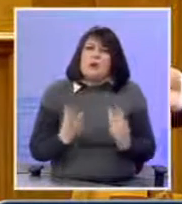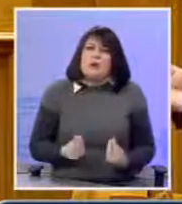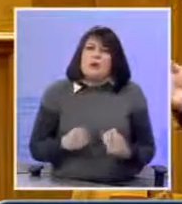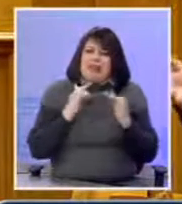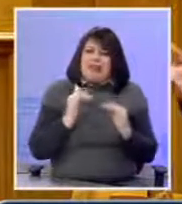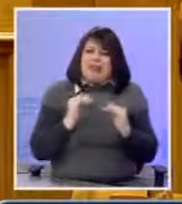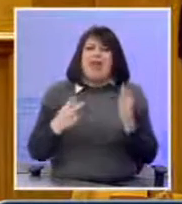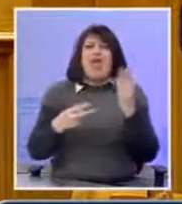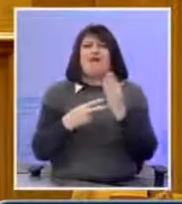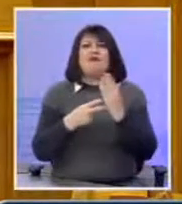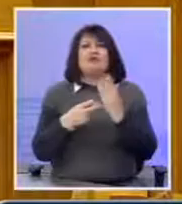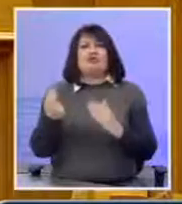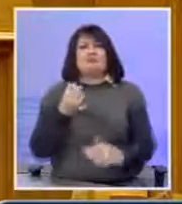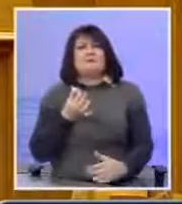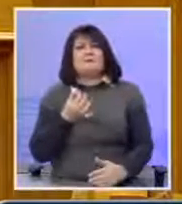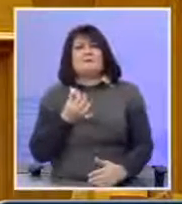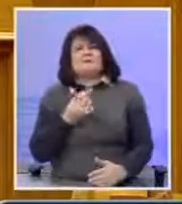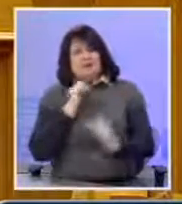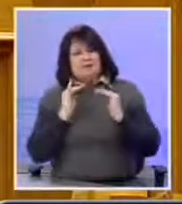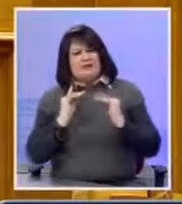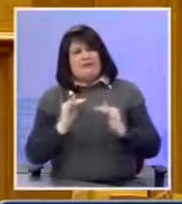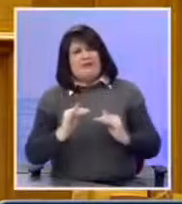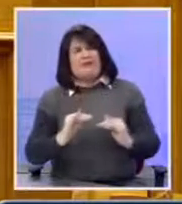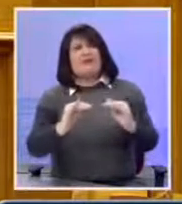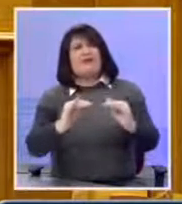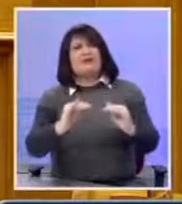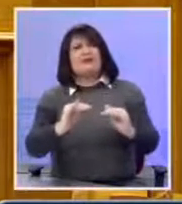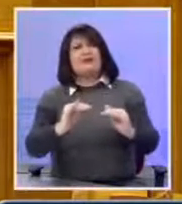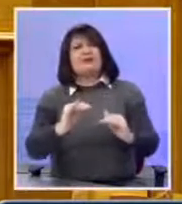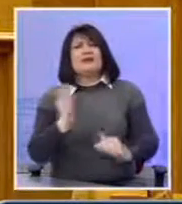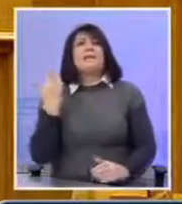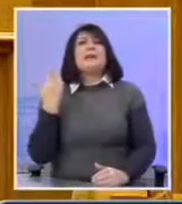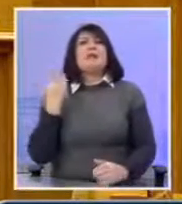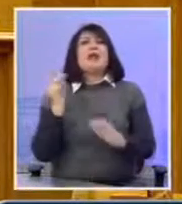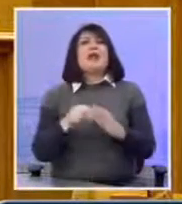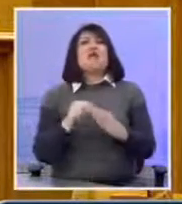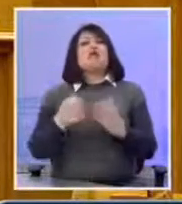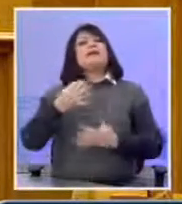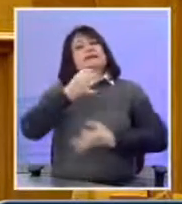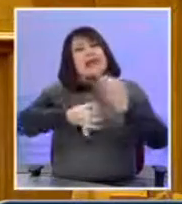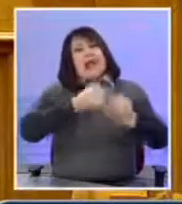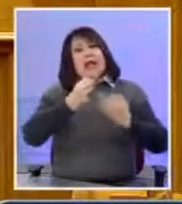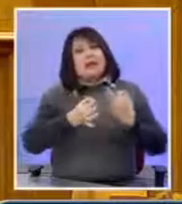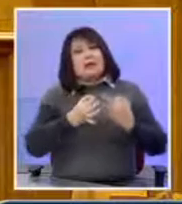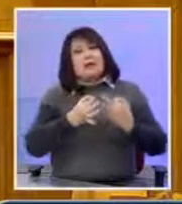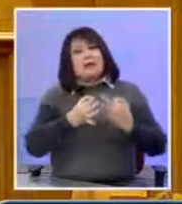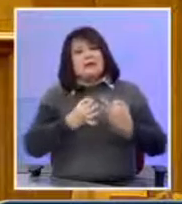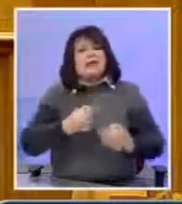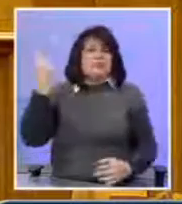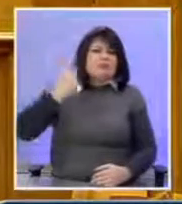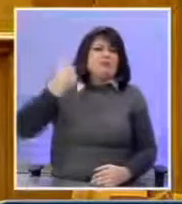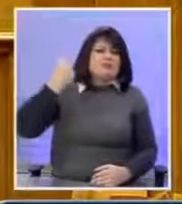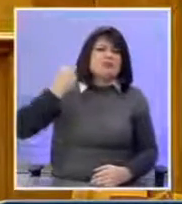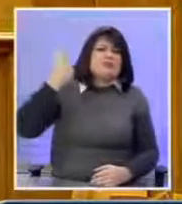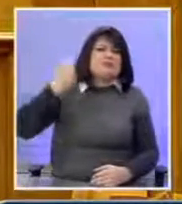Αύγουστο την λογική των ομιλιών σας, μένετε στο τι έλεγε η κυβέρνηση προεκλογικά και προσπαθείτε να δομήσετε την κριτική σας στην